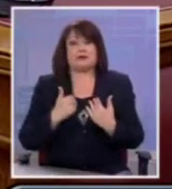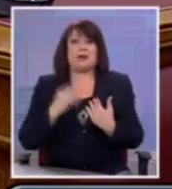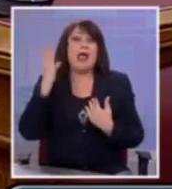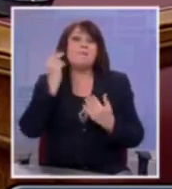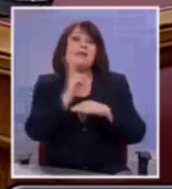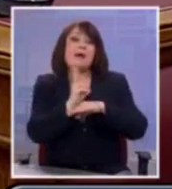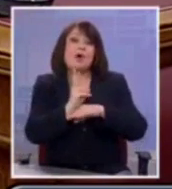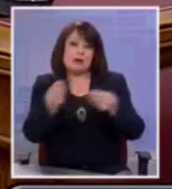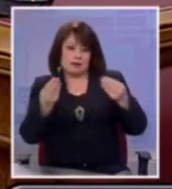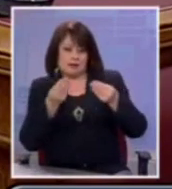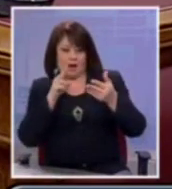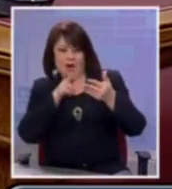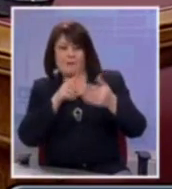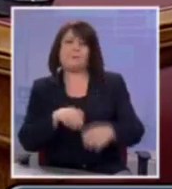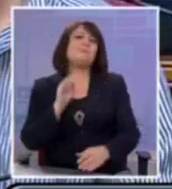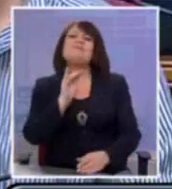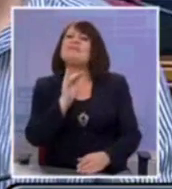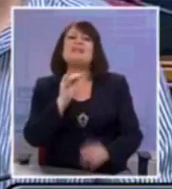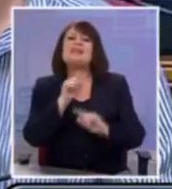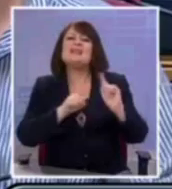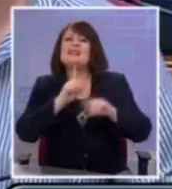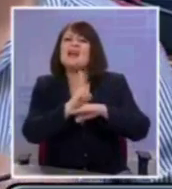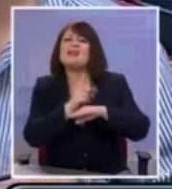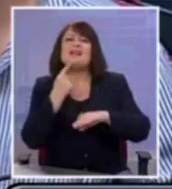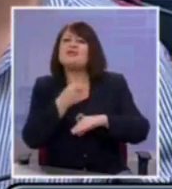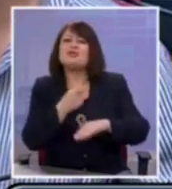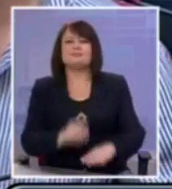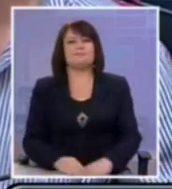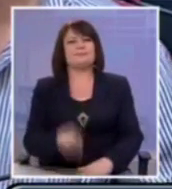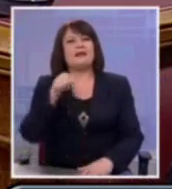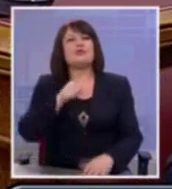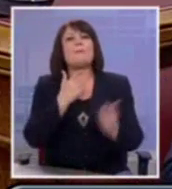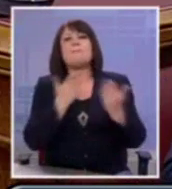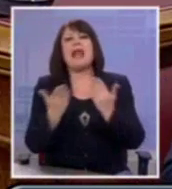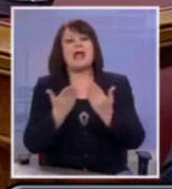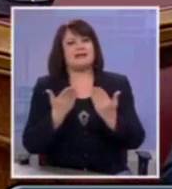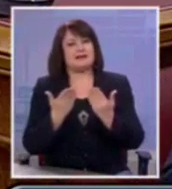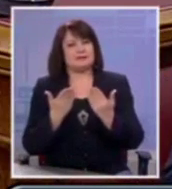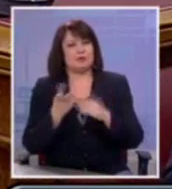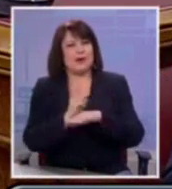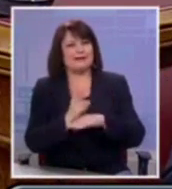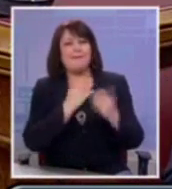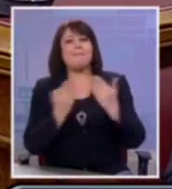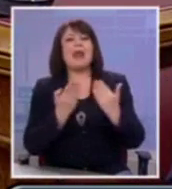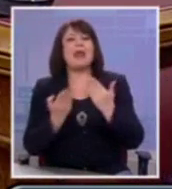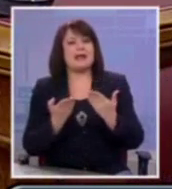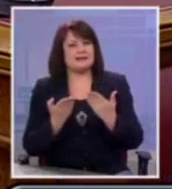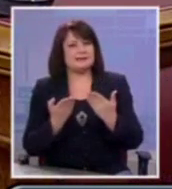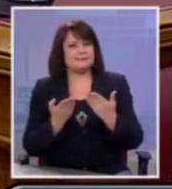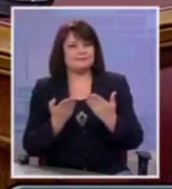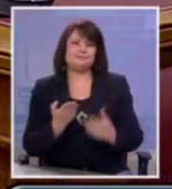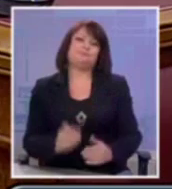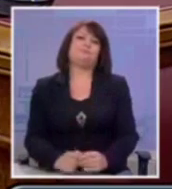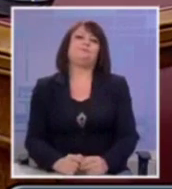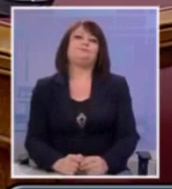έγγραφο αυτό. Αυτό τι έγγραφο είναι, κύριε Ρουμιλιώτη? Αυτό είναι μια μελέτη που έκανε το